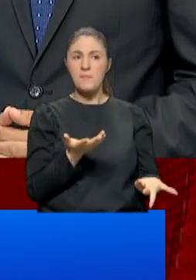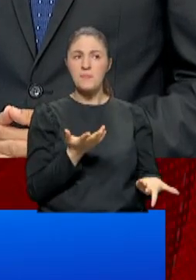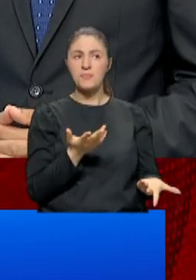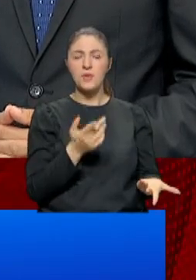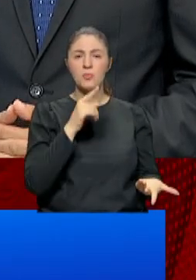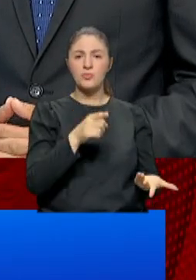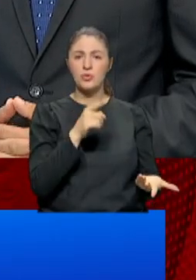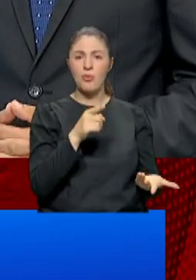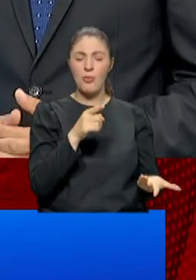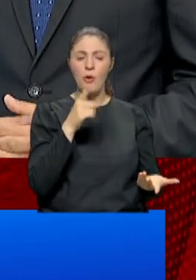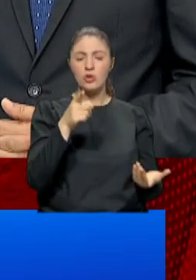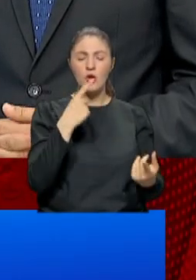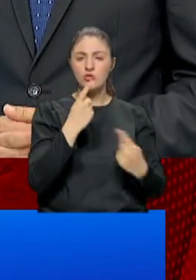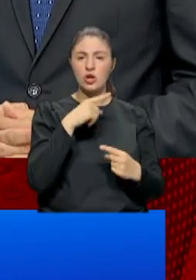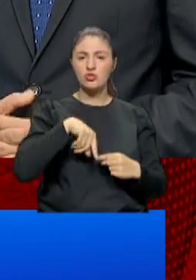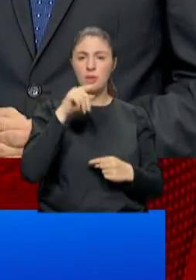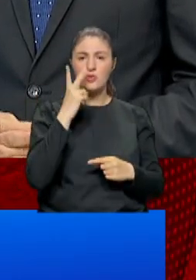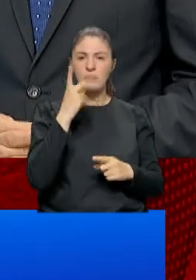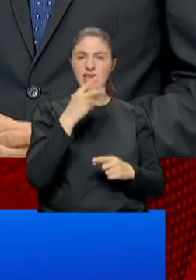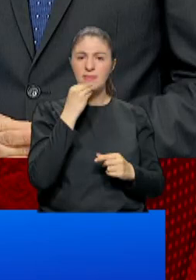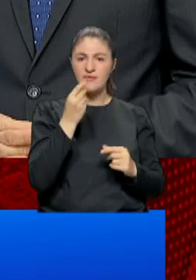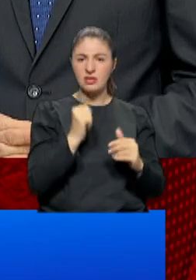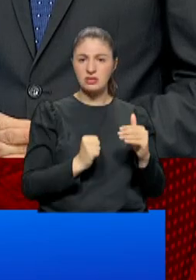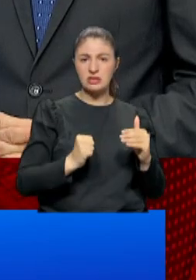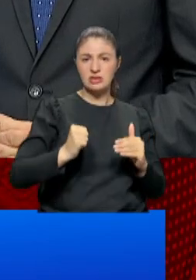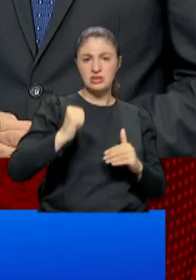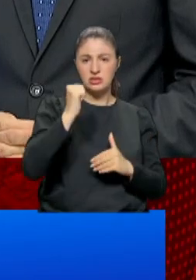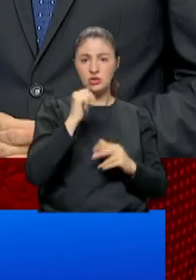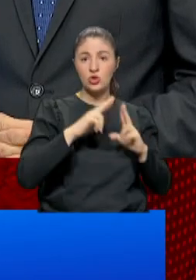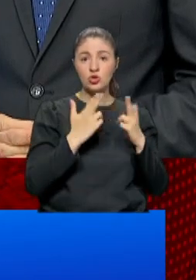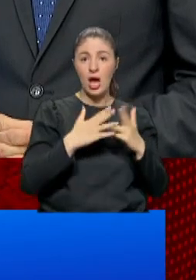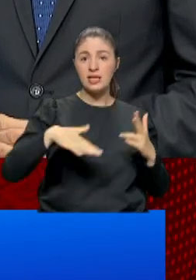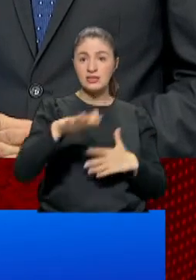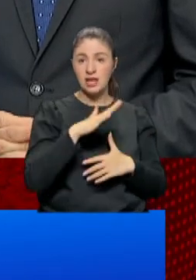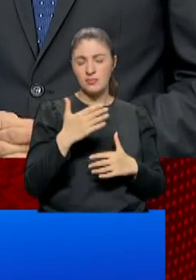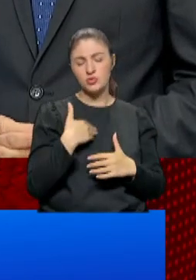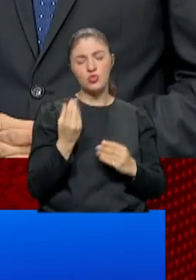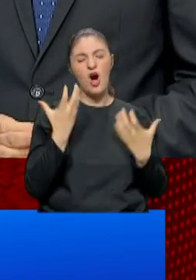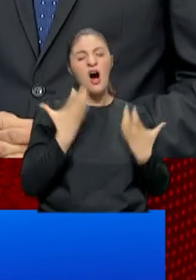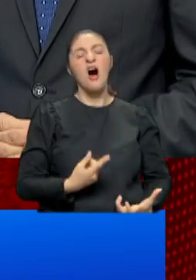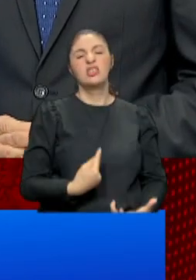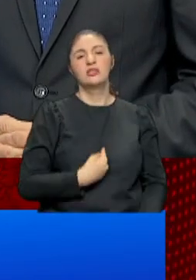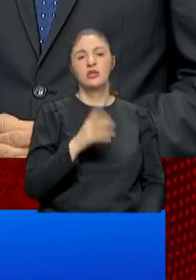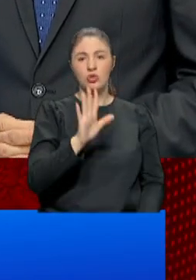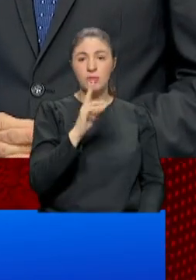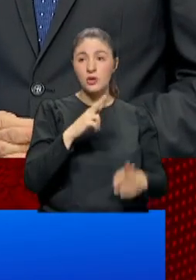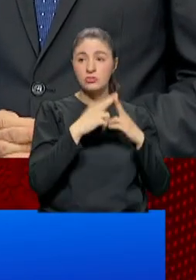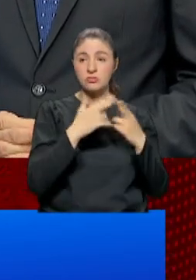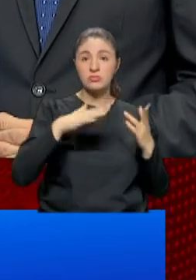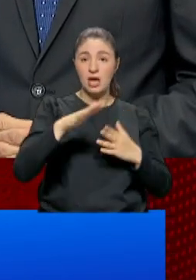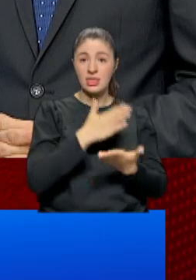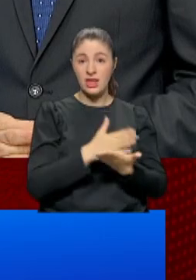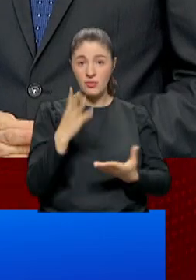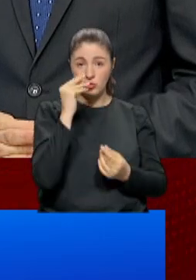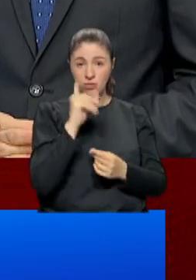bu orada konuşulan gündeme göre bu gıda fiyatlarının artışı Küresel çapta istedi çok ağır seviyoruz ama Küresel